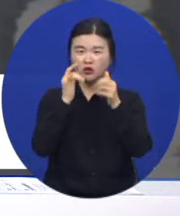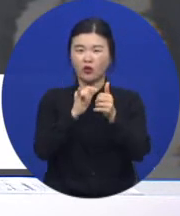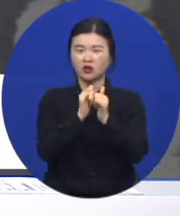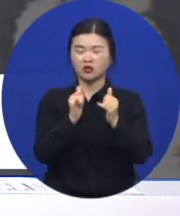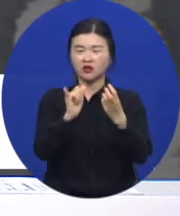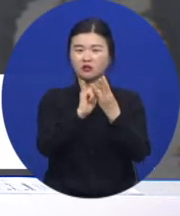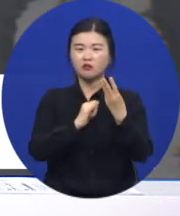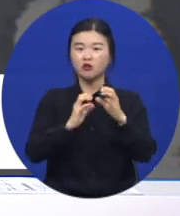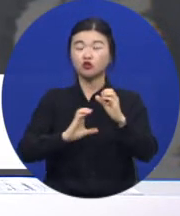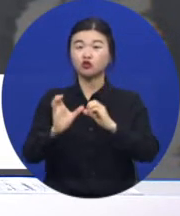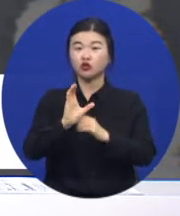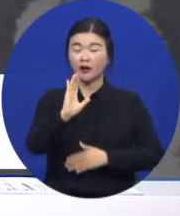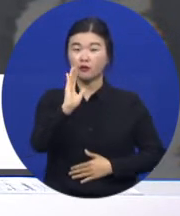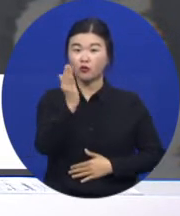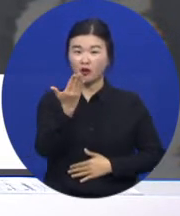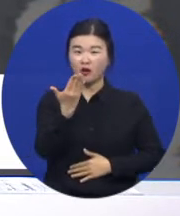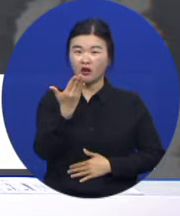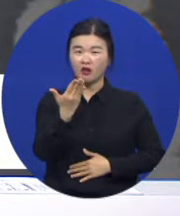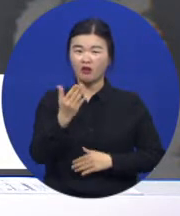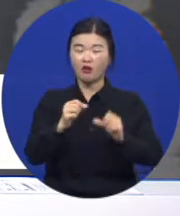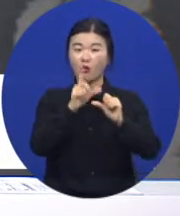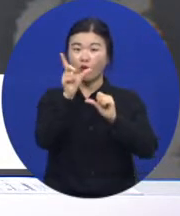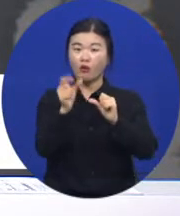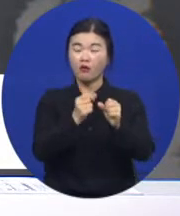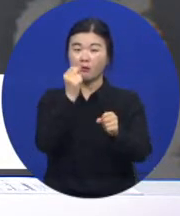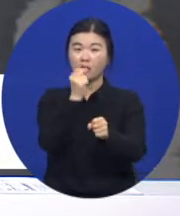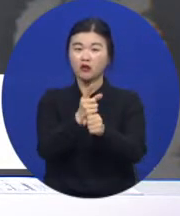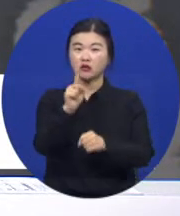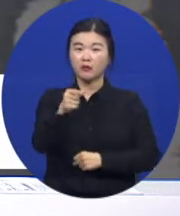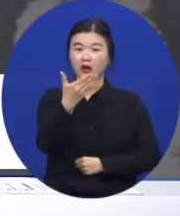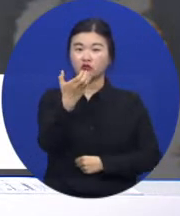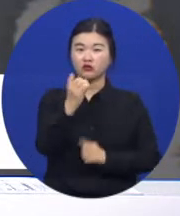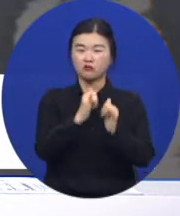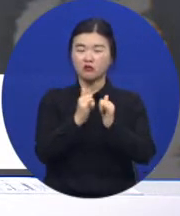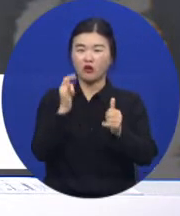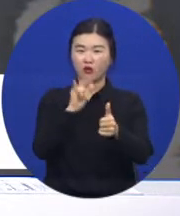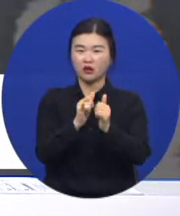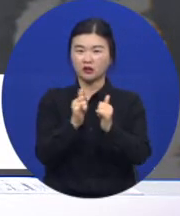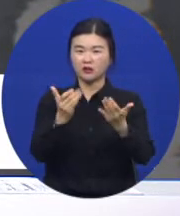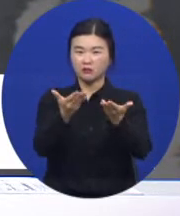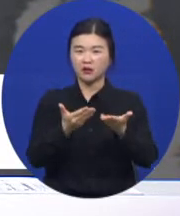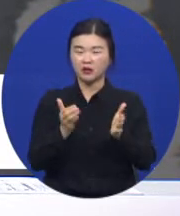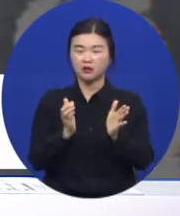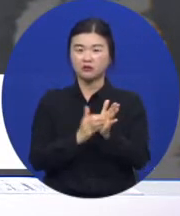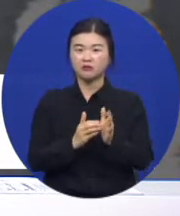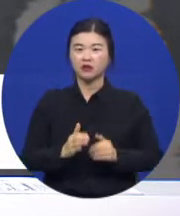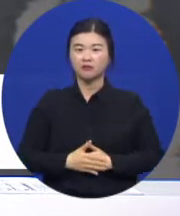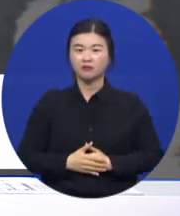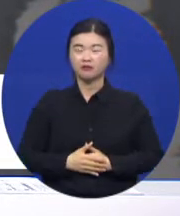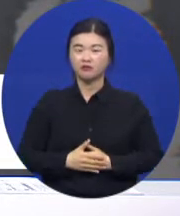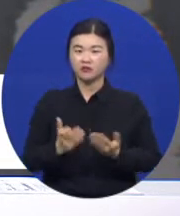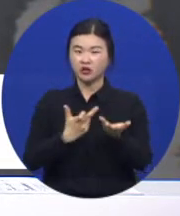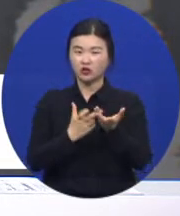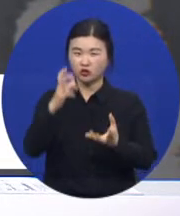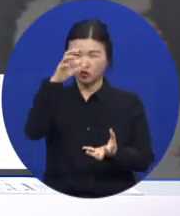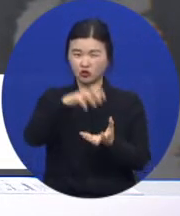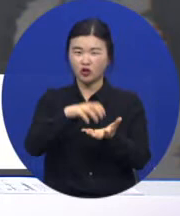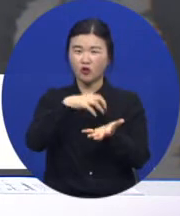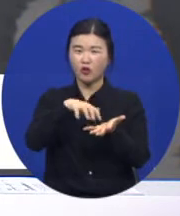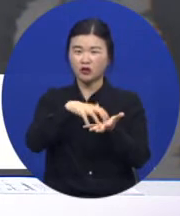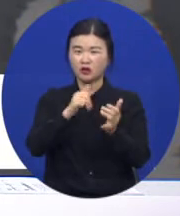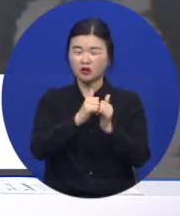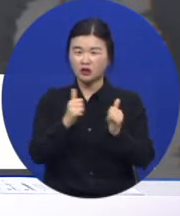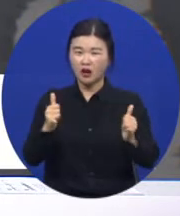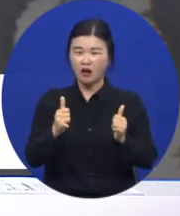세 명의 추가되는 등 이번 달 들어서만 배가 흠 여기 확진 판정을 받았는데요 제주 누적 거친 자수는